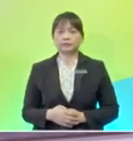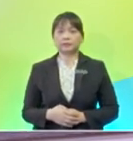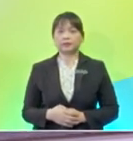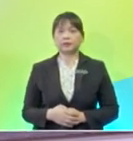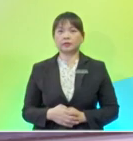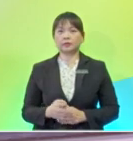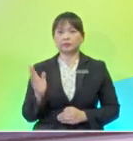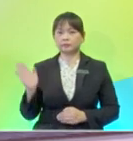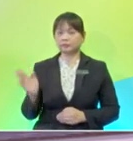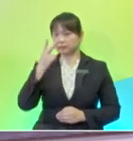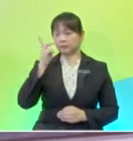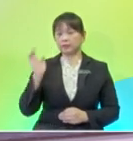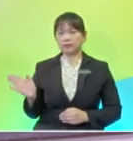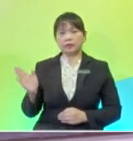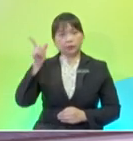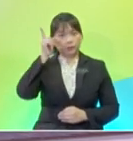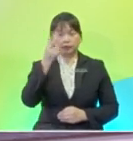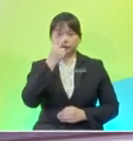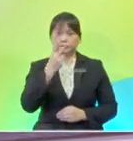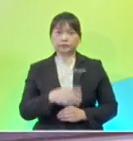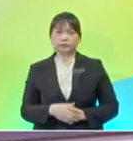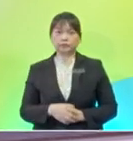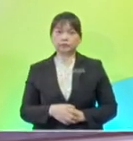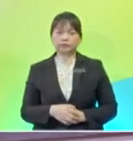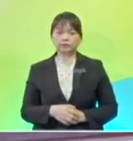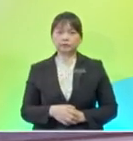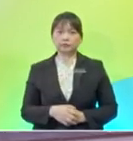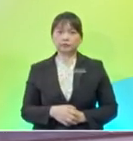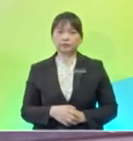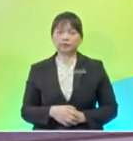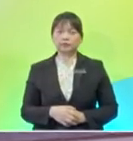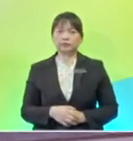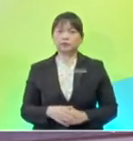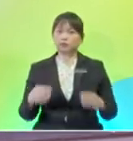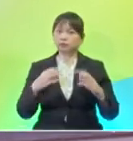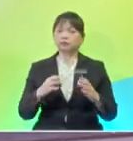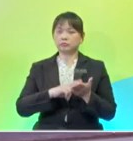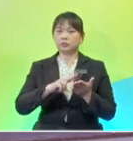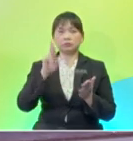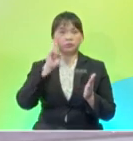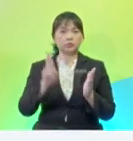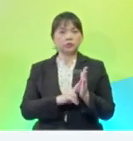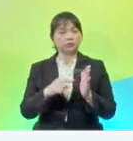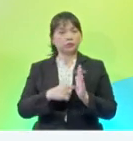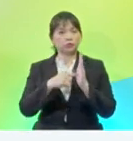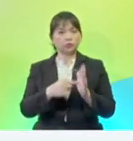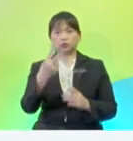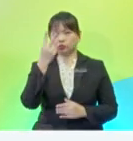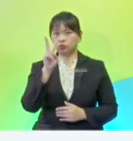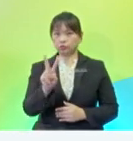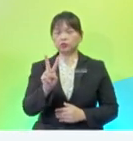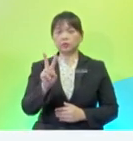Oke soalnya nih soalnya cuma baca rajah menunjukkan dua pandangan